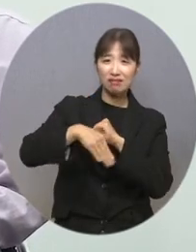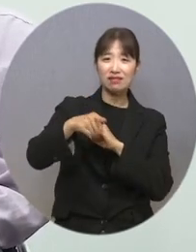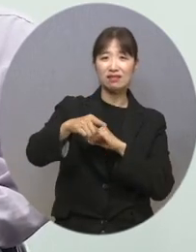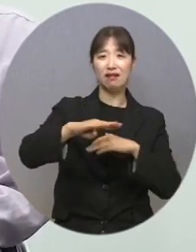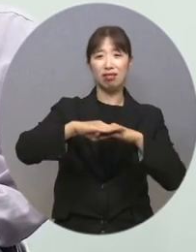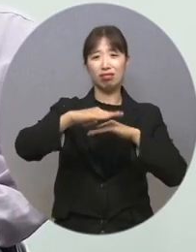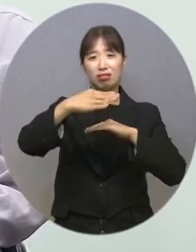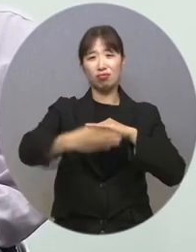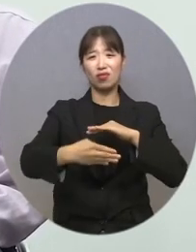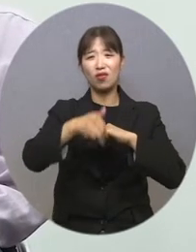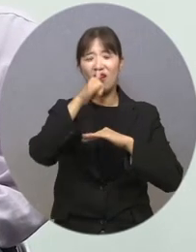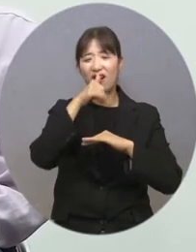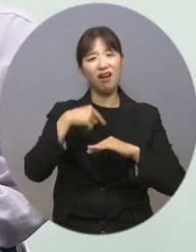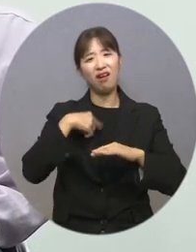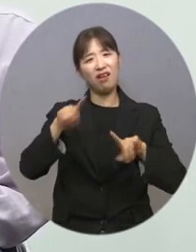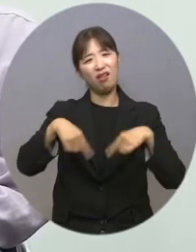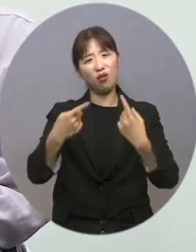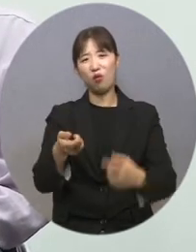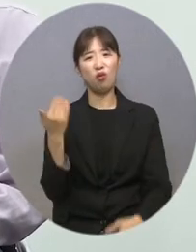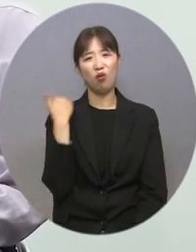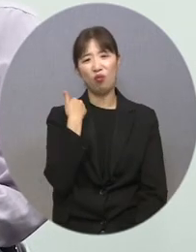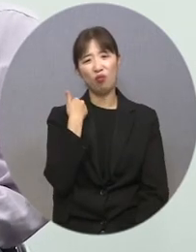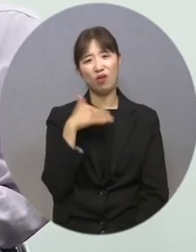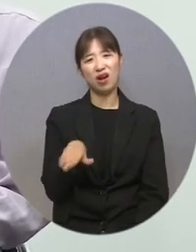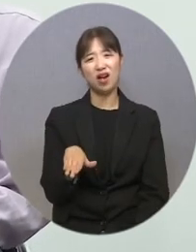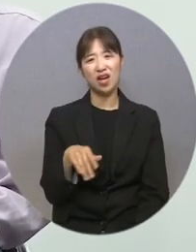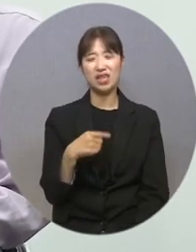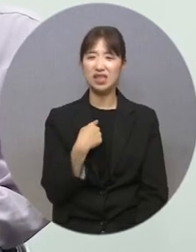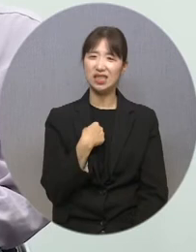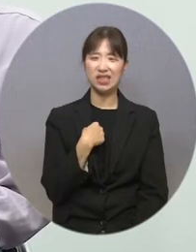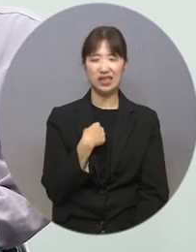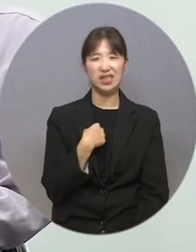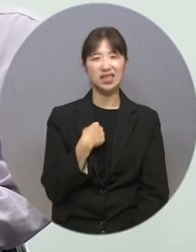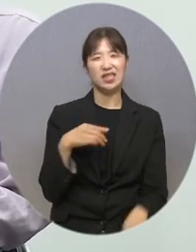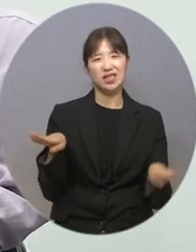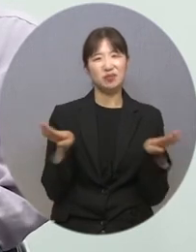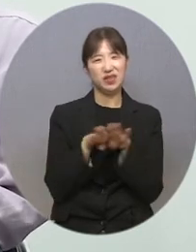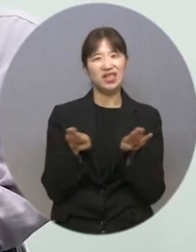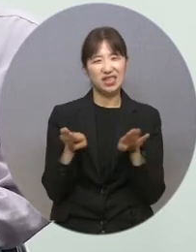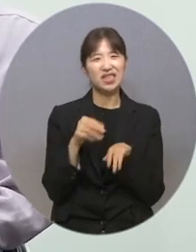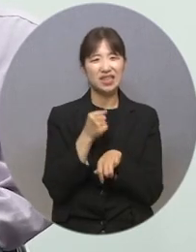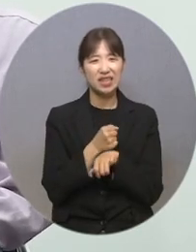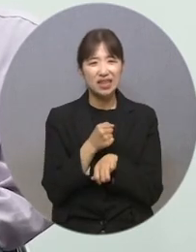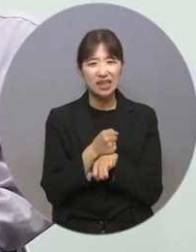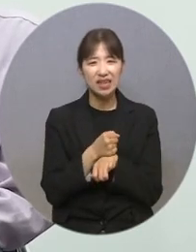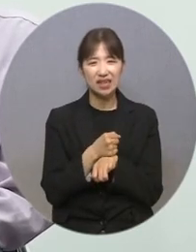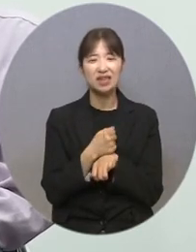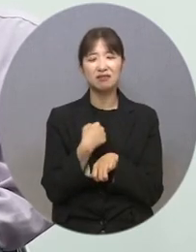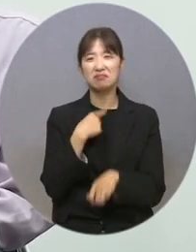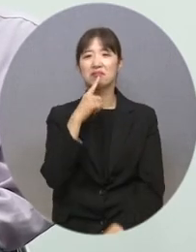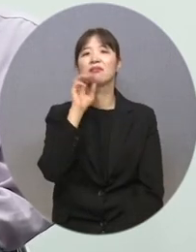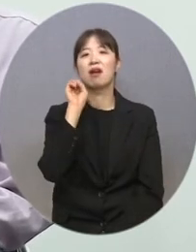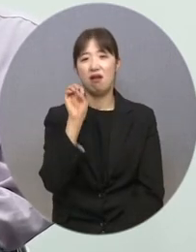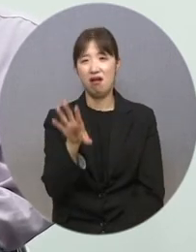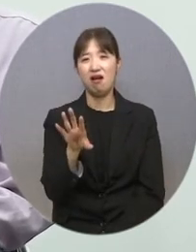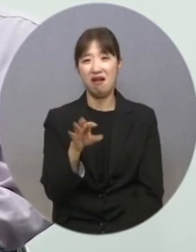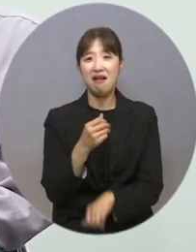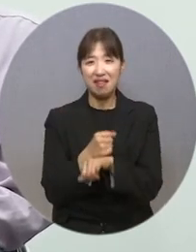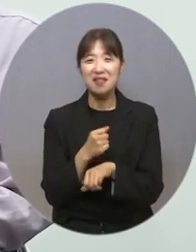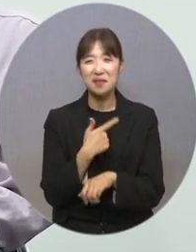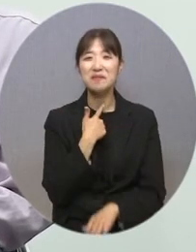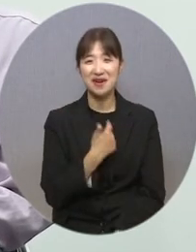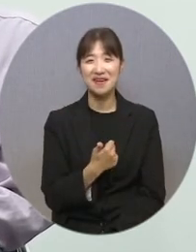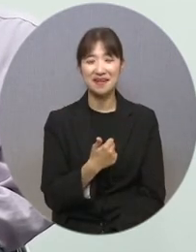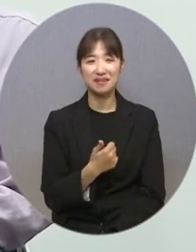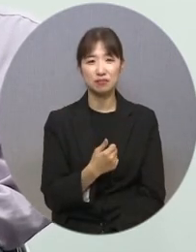고임 아닌것 같은데 그걸 그때 어갈 수 없는것 같은데 래퍼 써야 될것 같은데 라고 해서 저는 이번에 불참하게 따라 고 했습니다 이